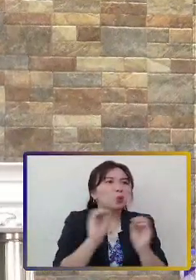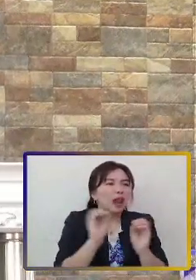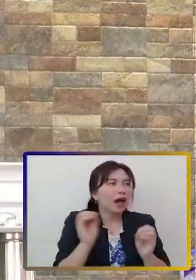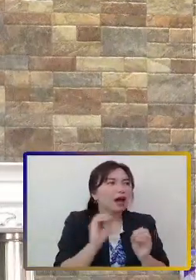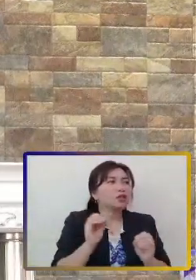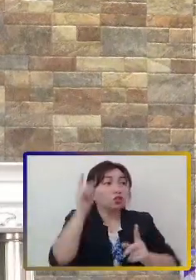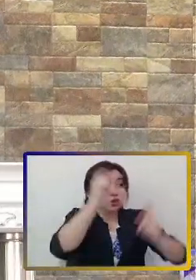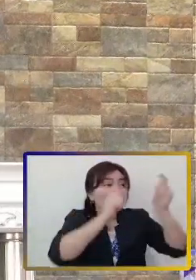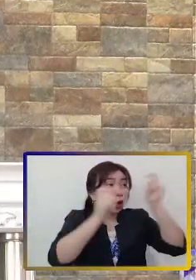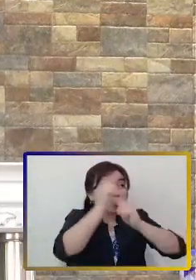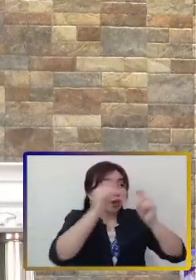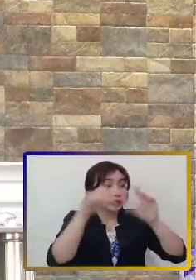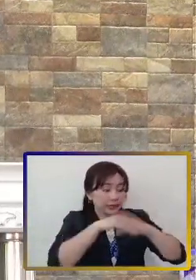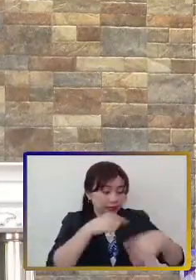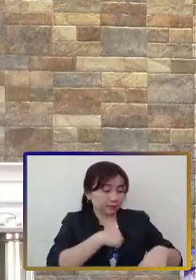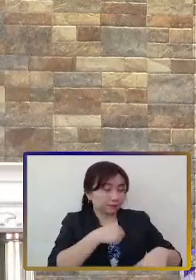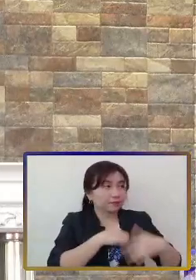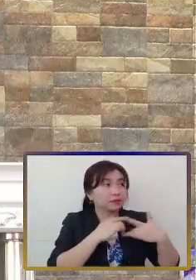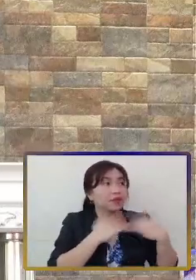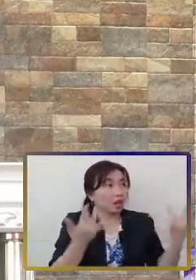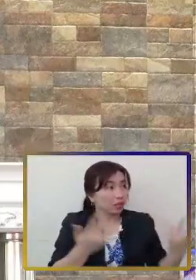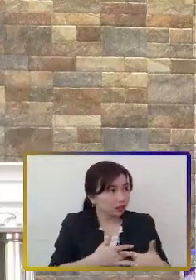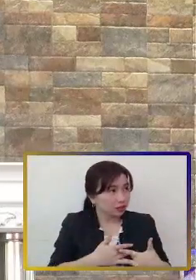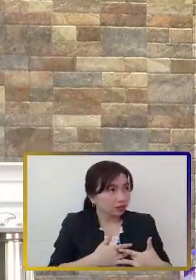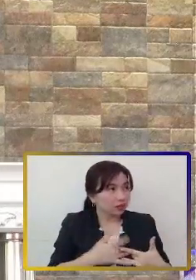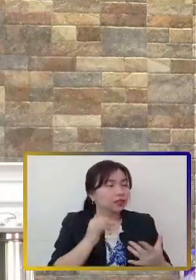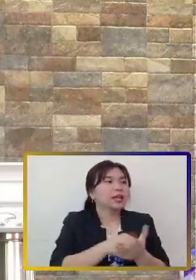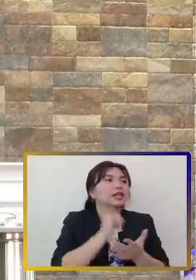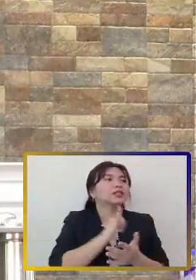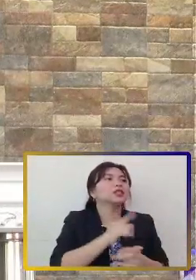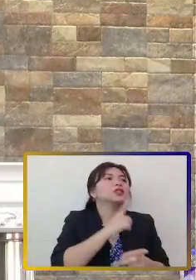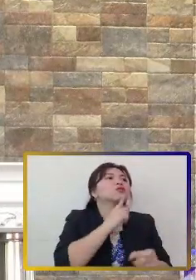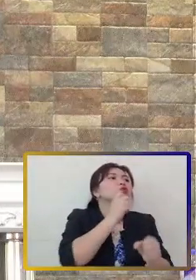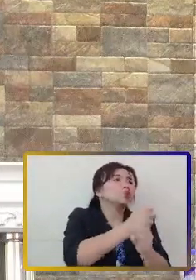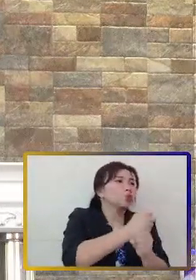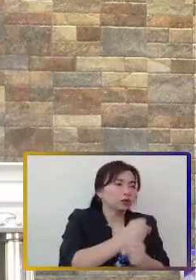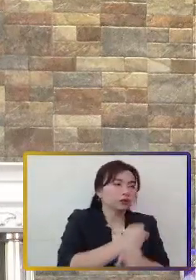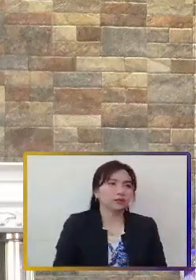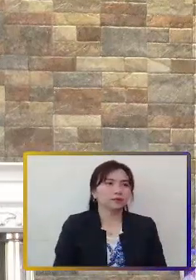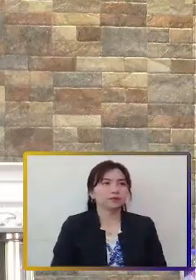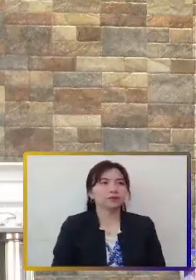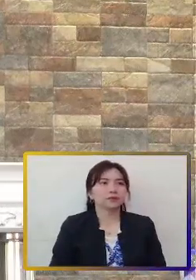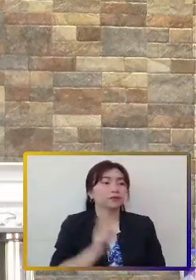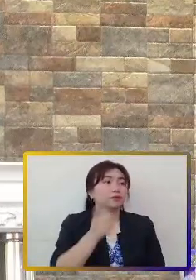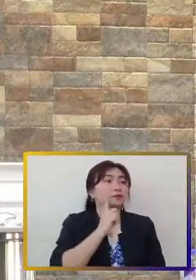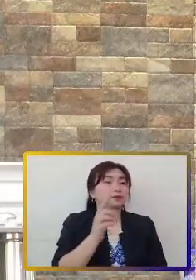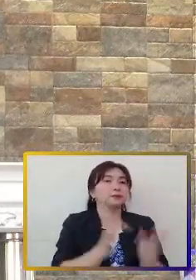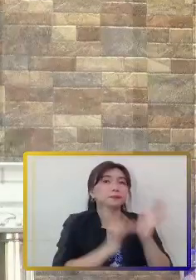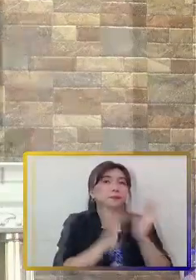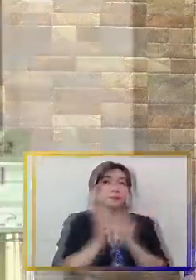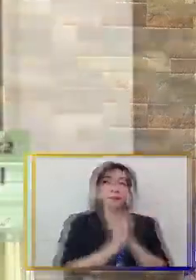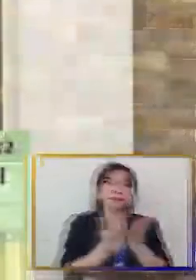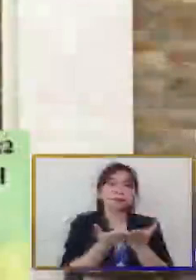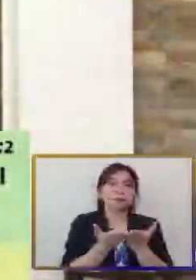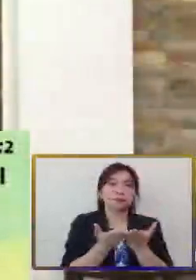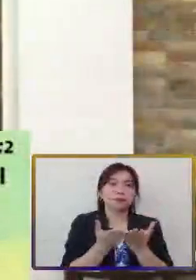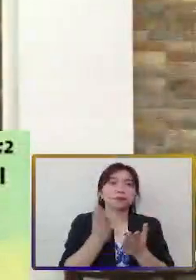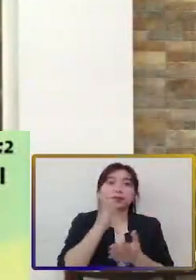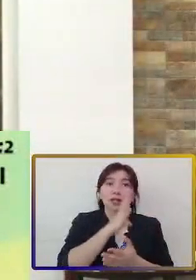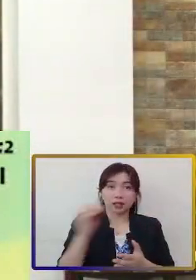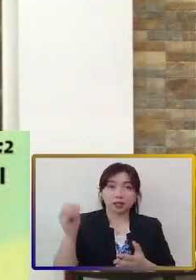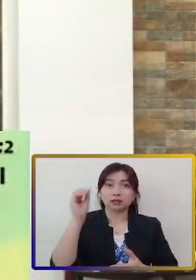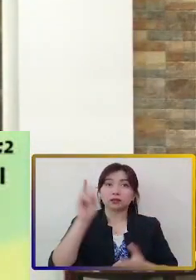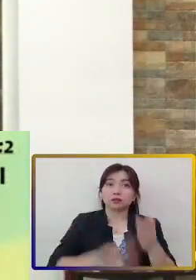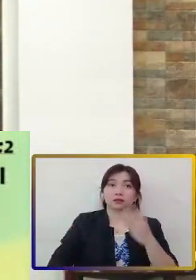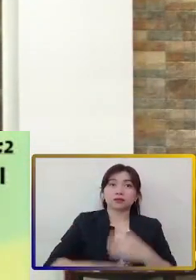verse number two yan ang kasi siguradong yan ang tiyak na inaasahan Anong sabi ng Bibliya in my father's